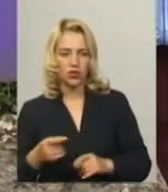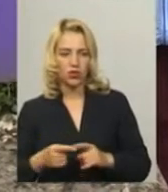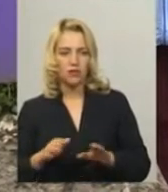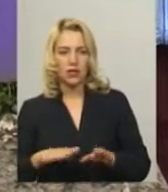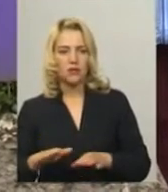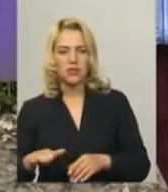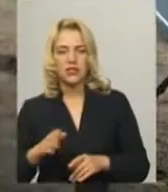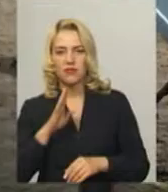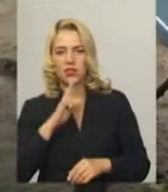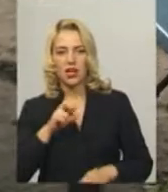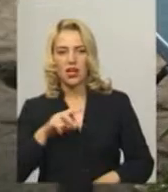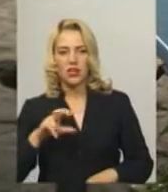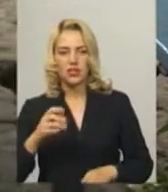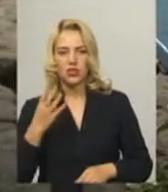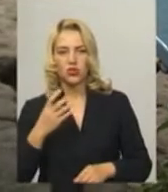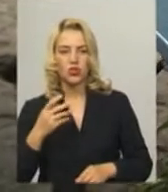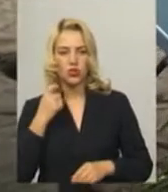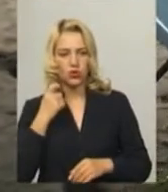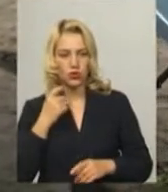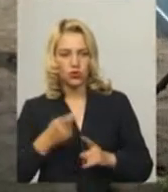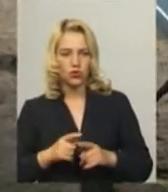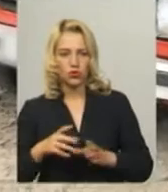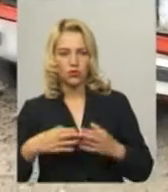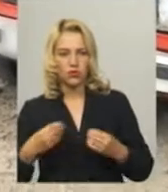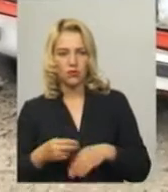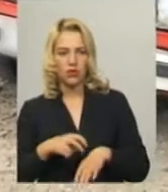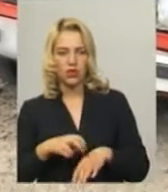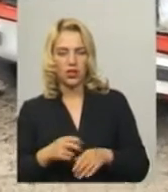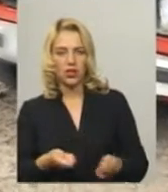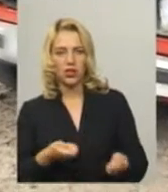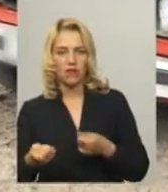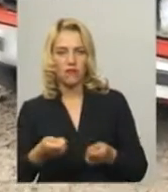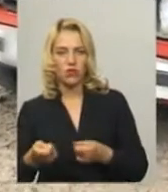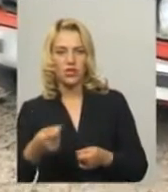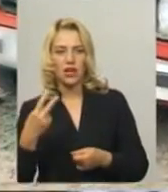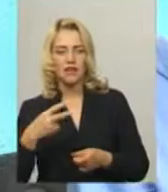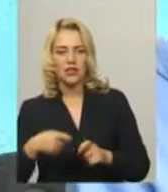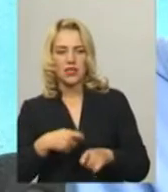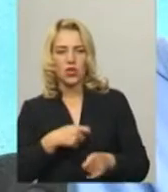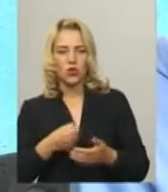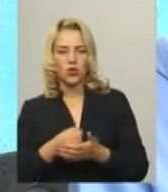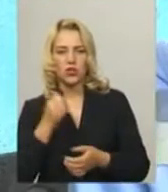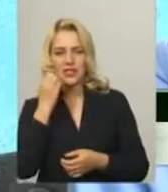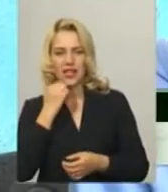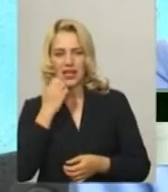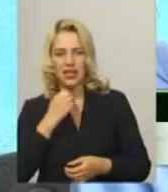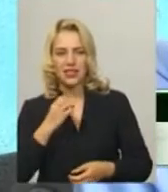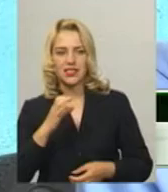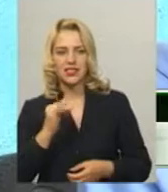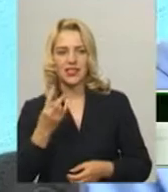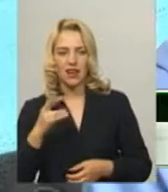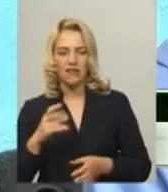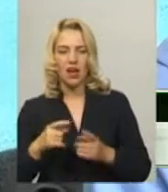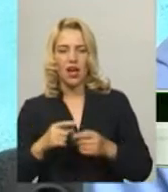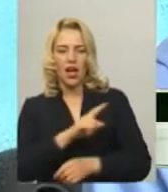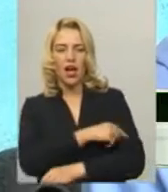Місцева мешканка Аліса 4-річну доньку Єву до сімейного лікаря возить за 20 кілометрів до Старої Синяви. Амбулаторія потрібна в